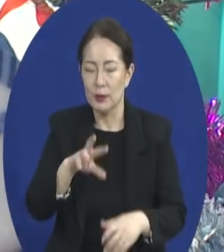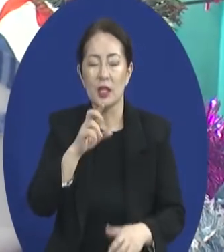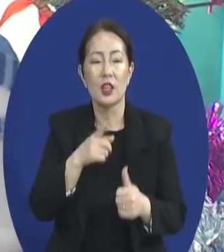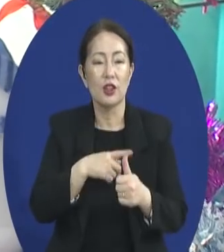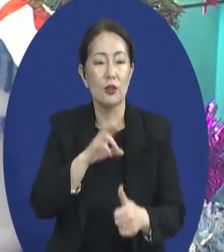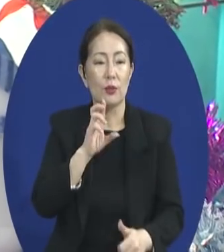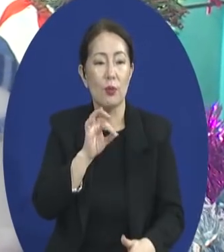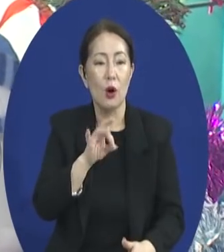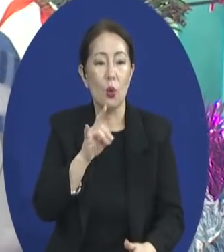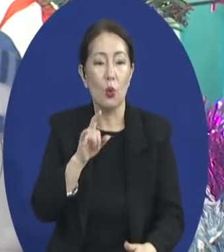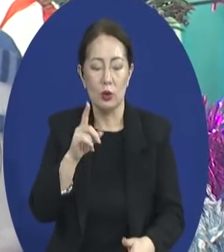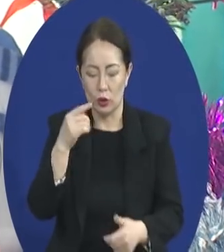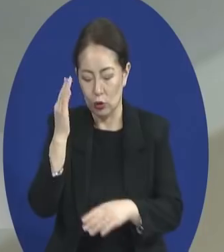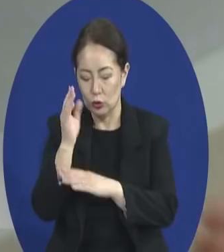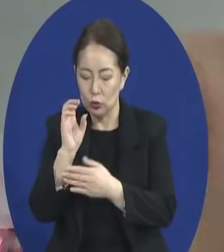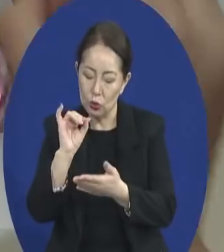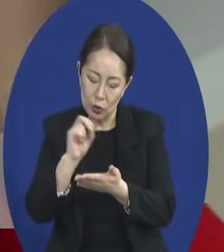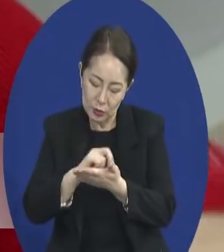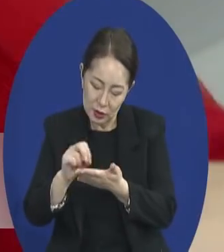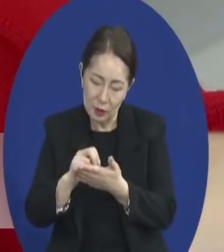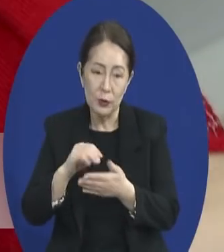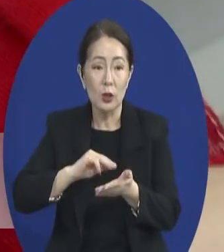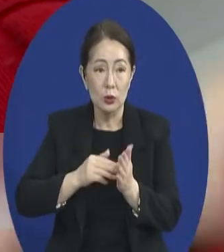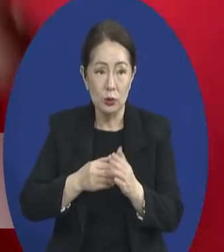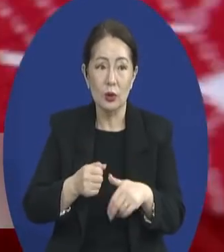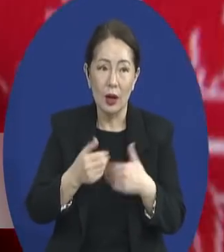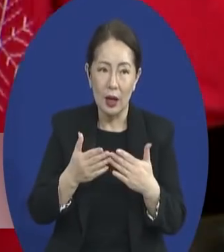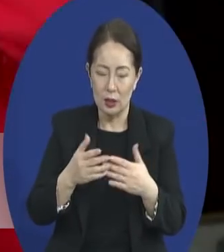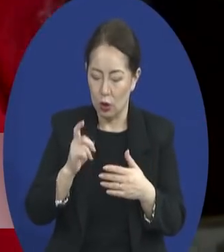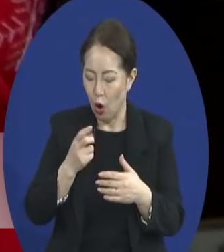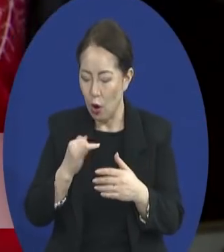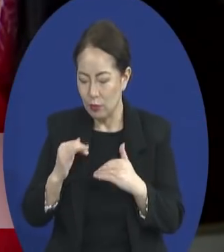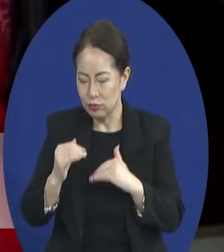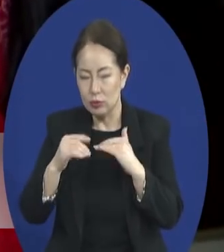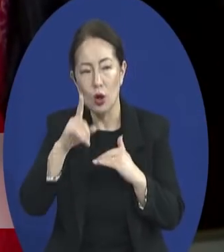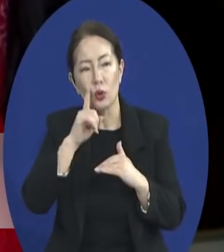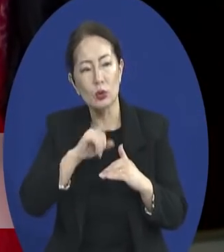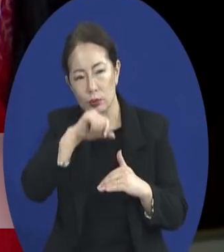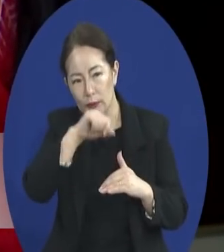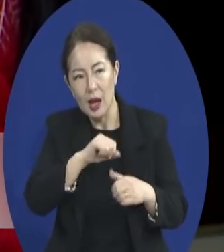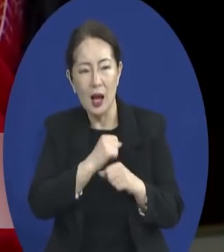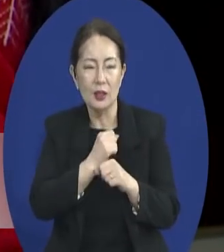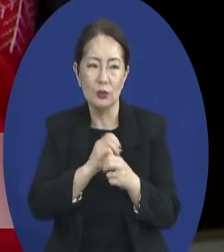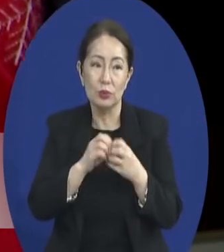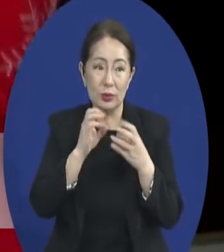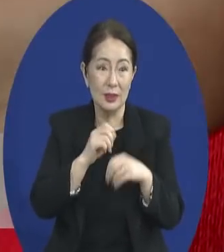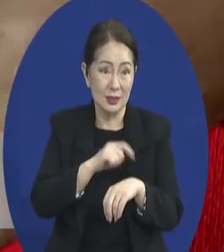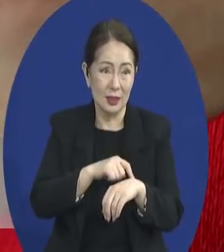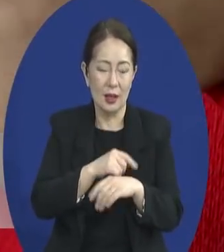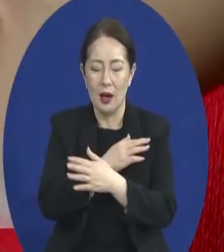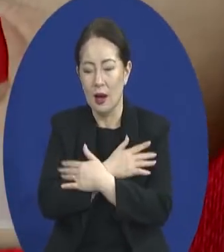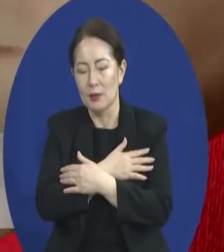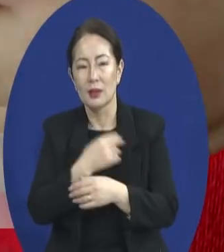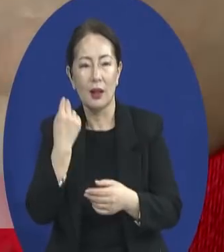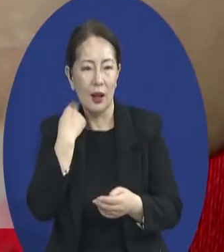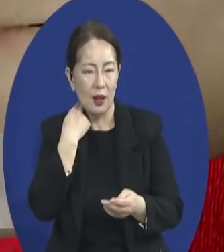одоо өдрийн тэмдэглэл хөтөлж төлөвлөгөө гаргадаг. Хоббигоо хөгжүүлэх, дуртай зүйлээ хийхэд илүү их цаг гаргаж байгаа. Амралтаараа англи, солонгос